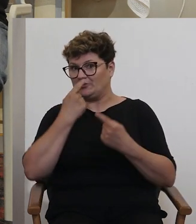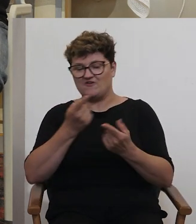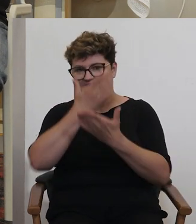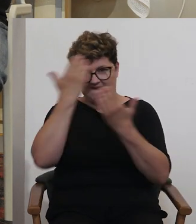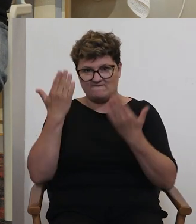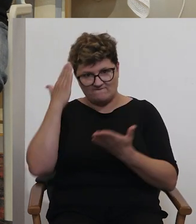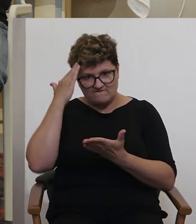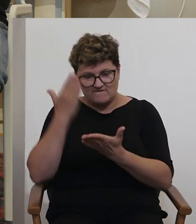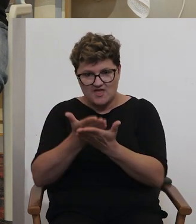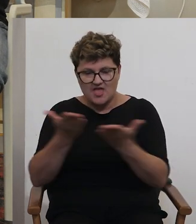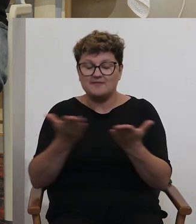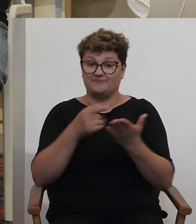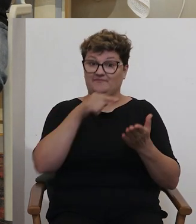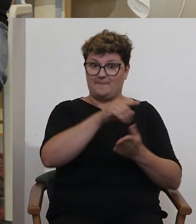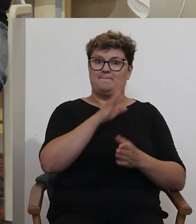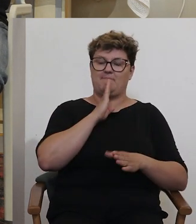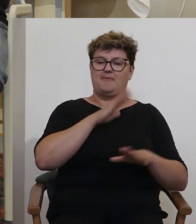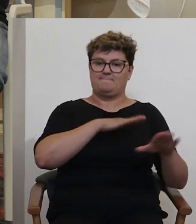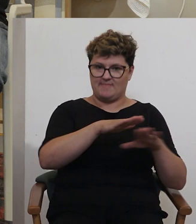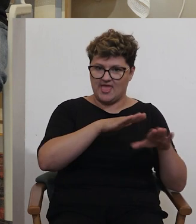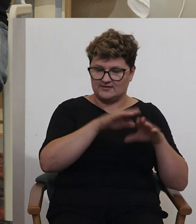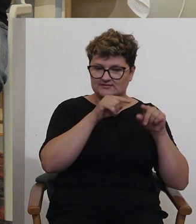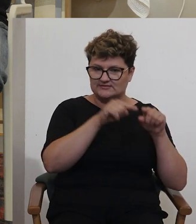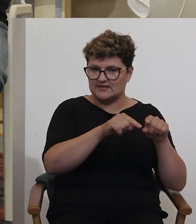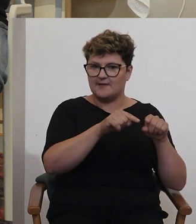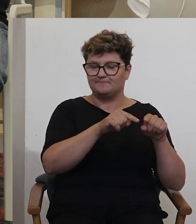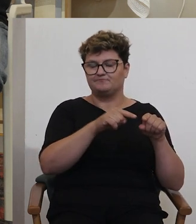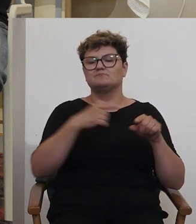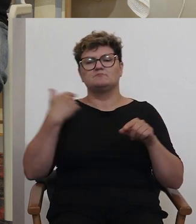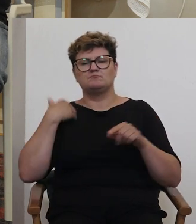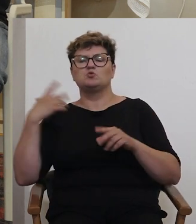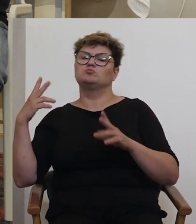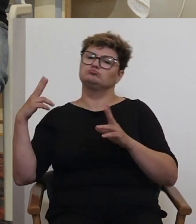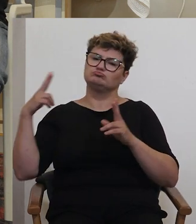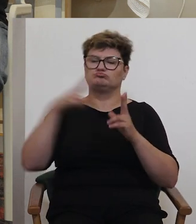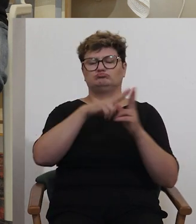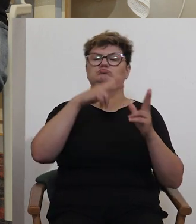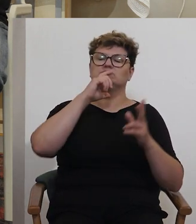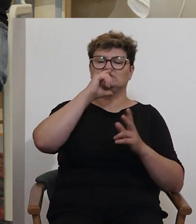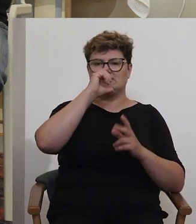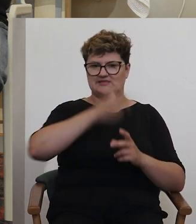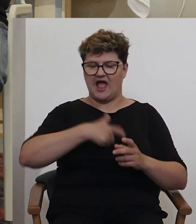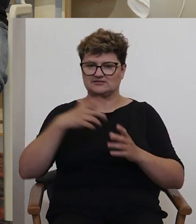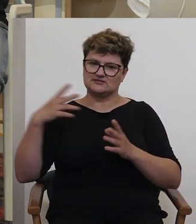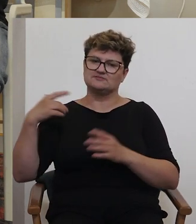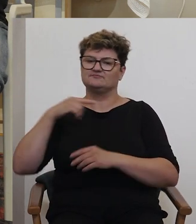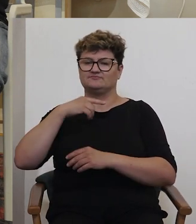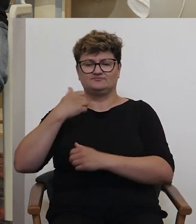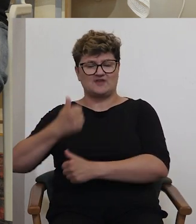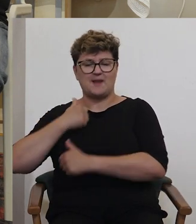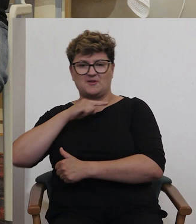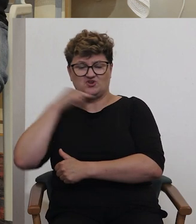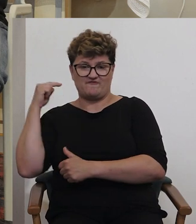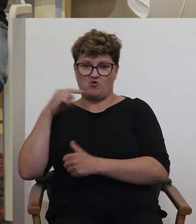wiecie, że w tym miejscu zaraz po zdobyciu Gdańska przez Armię Czerwoną